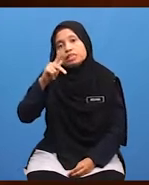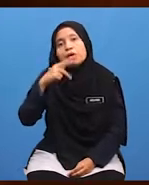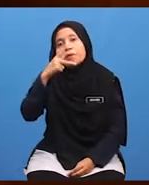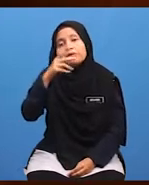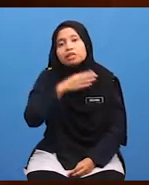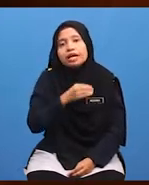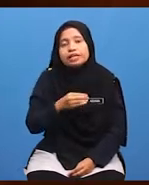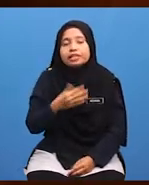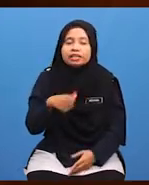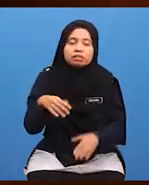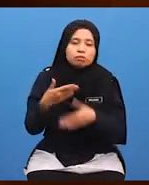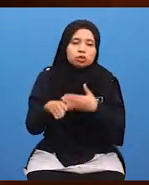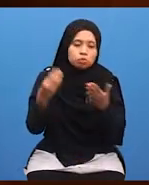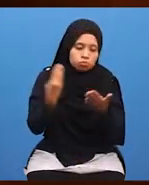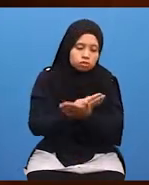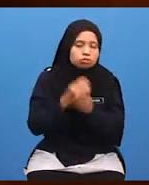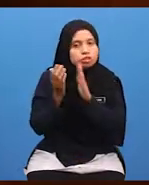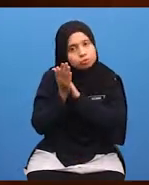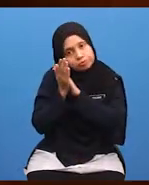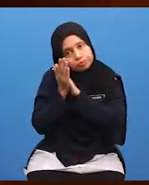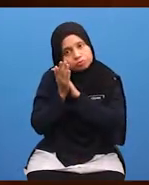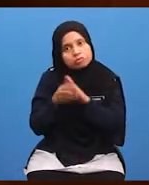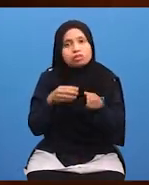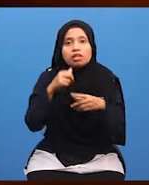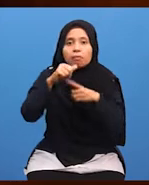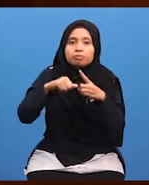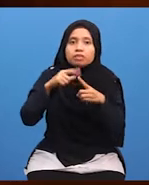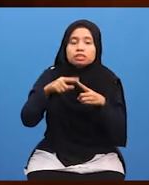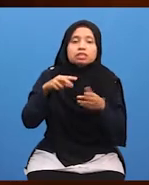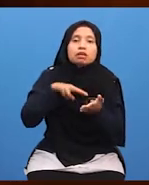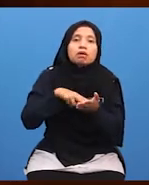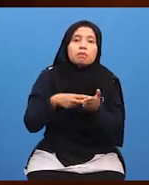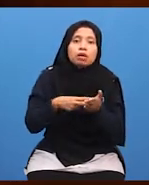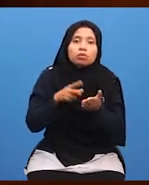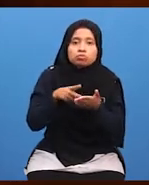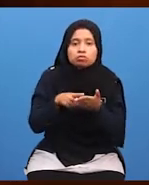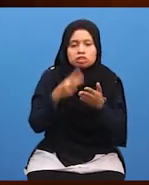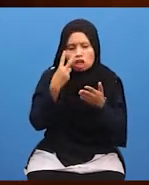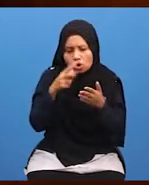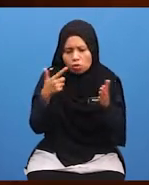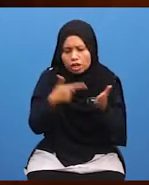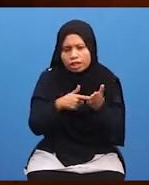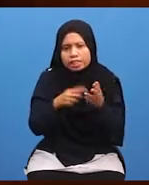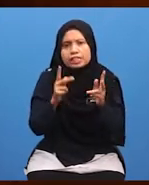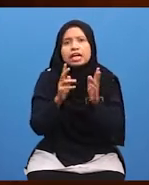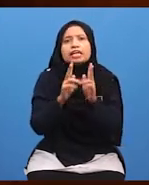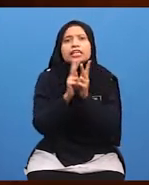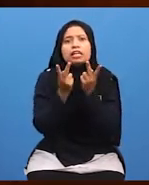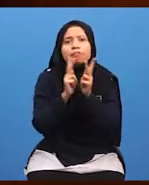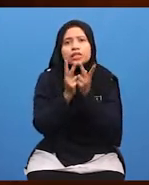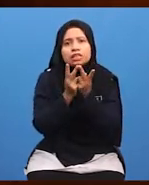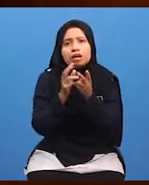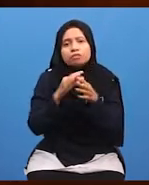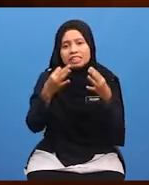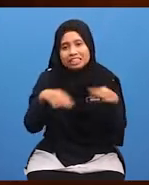tidur 1/3 malam lagi. Tetapi apabila dia bangun, dia melihat lagi kitab-kitab tentang biografi raja-raja